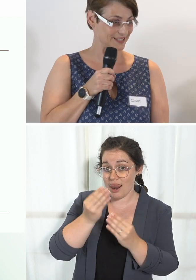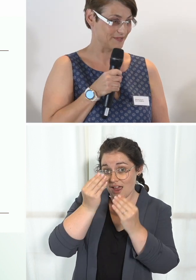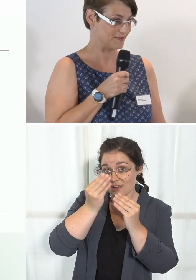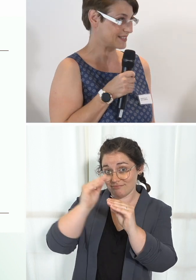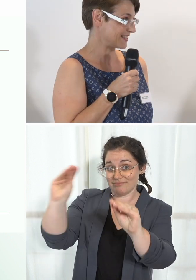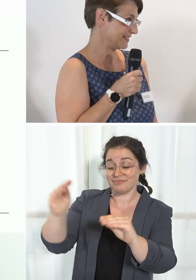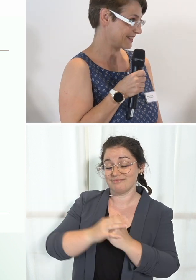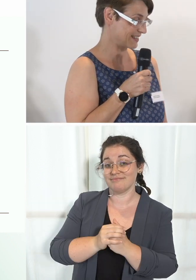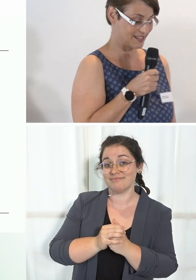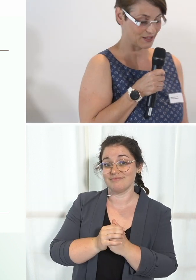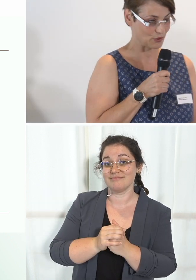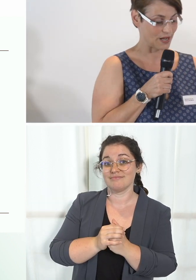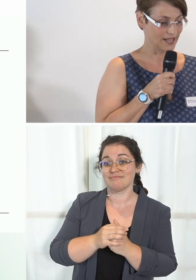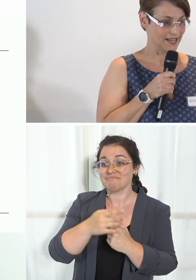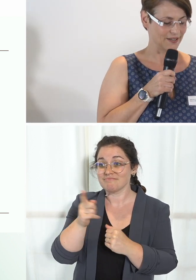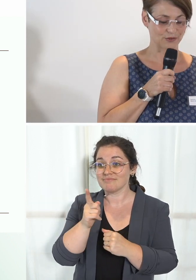möchte, die mit